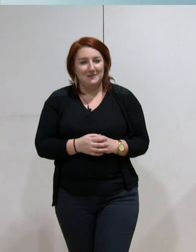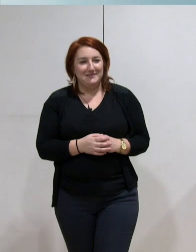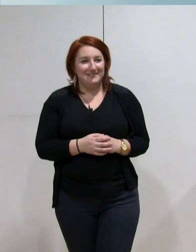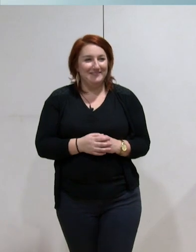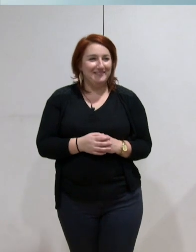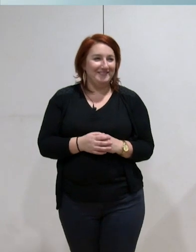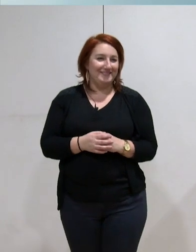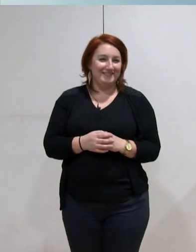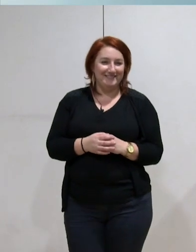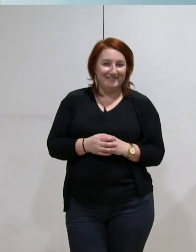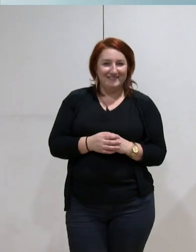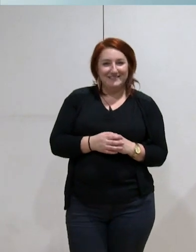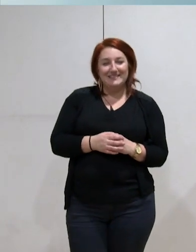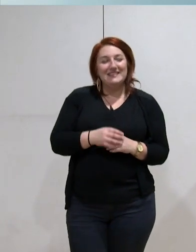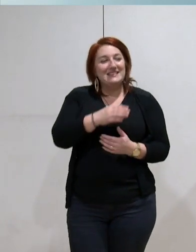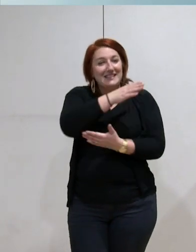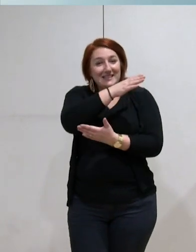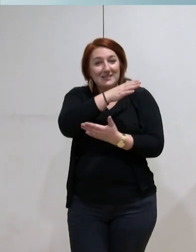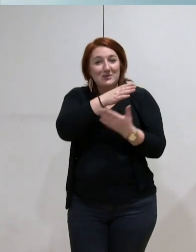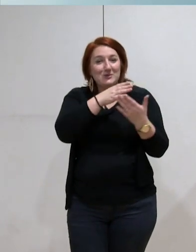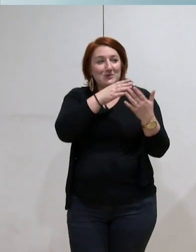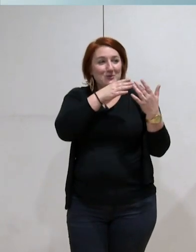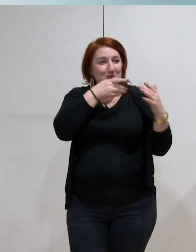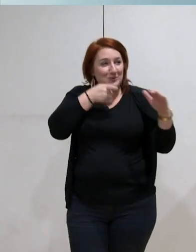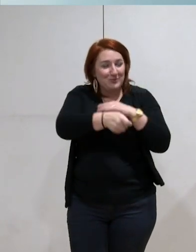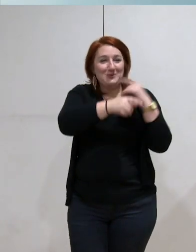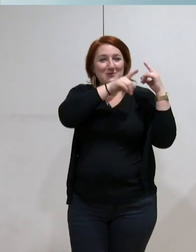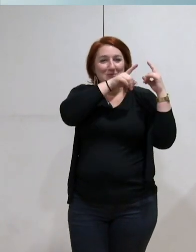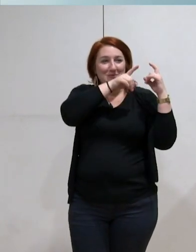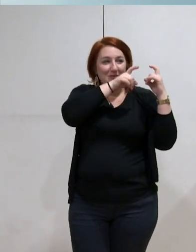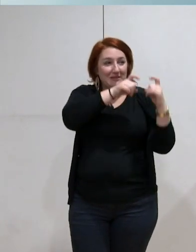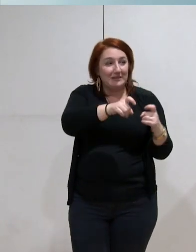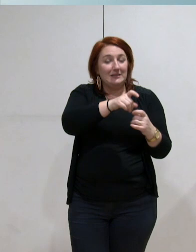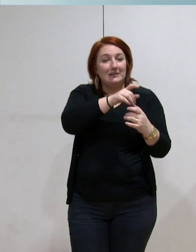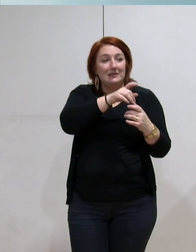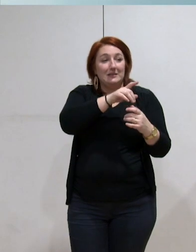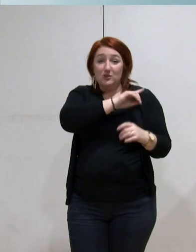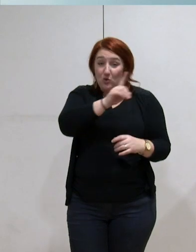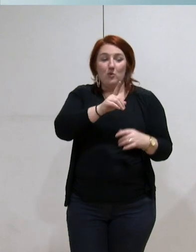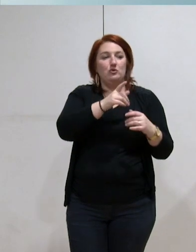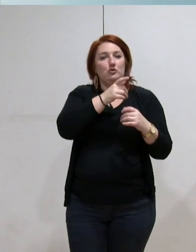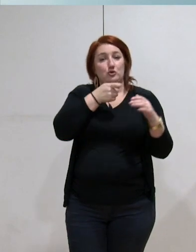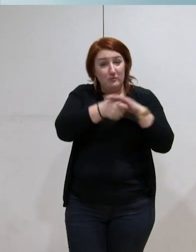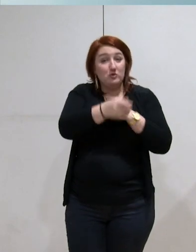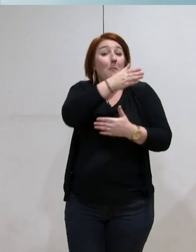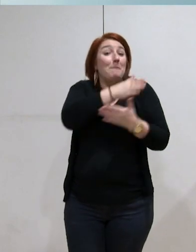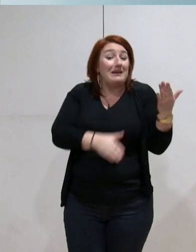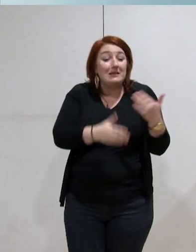mais partiel des subventions partielles donc pour l'instant on acte pas des baisses mais même logique que tout à l'heure nous